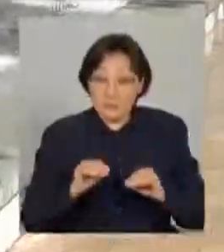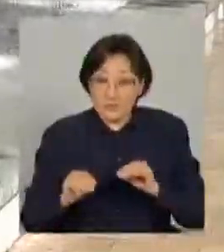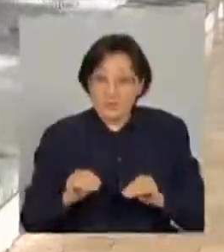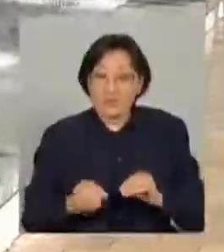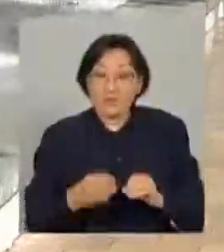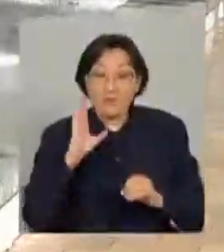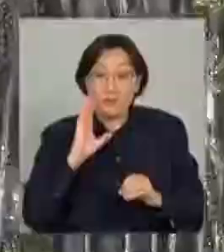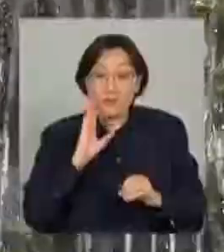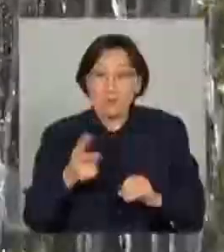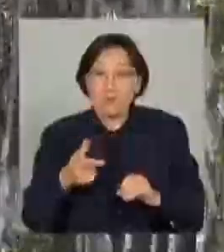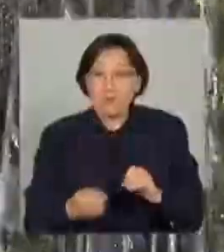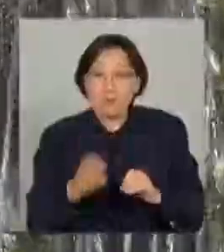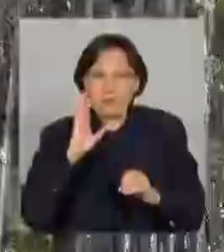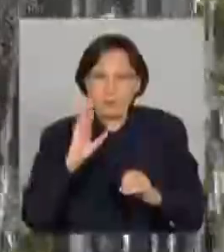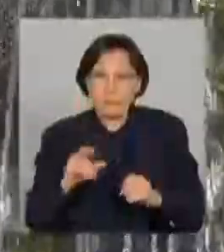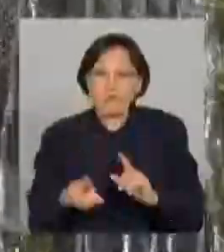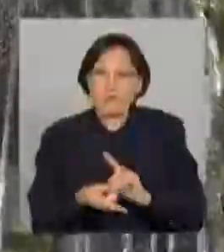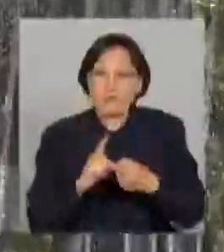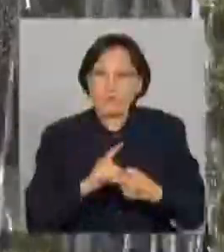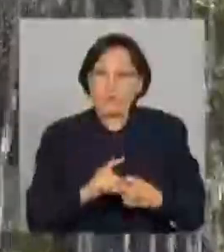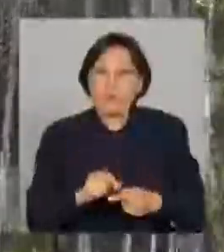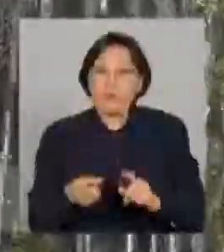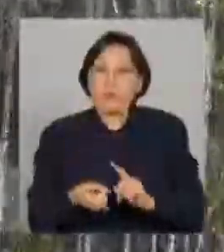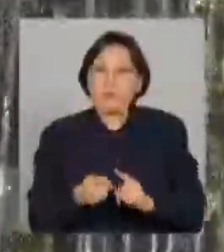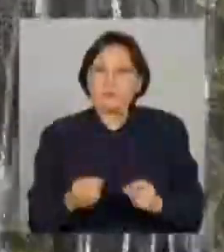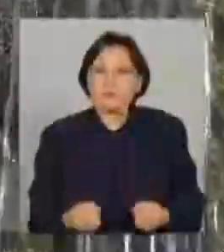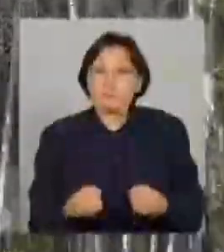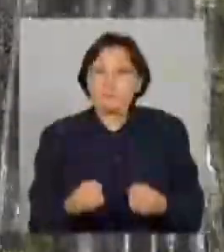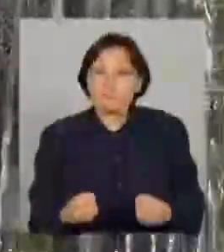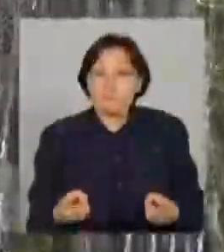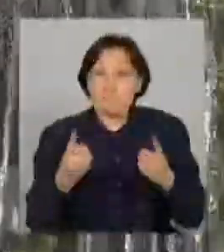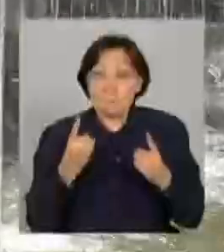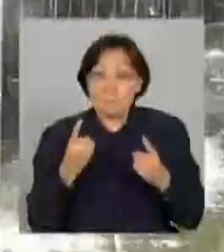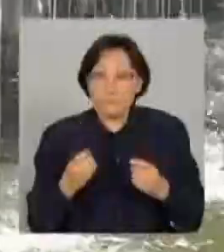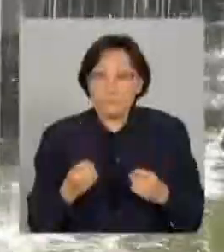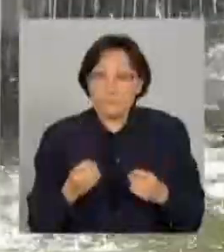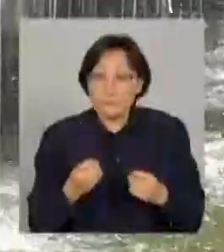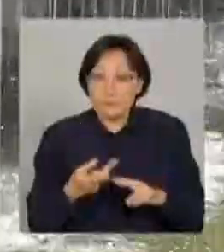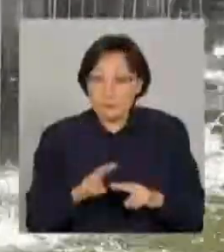словам специалистов, фонтан станет одной из ярчайших достопримечательностей мегаполиса.